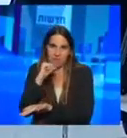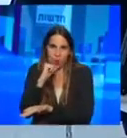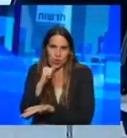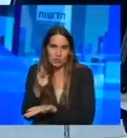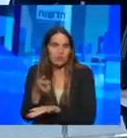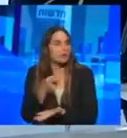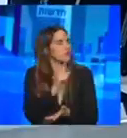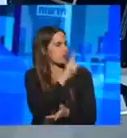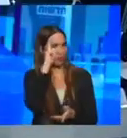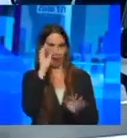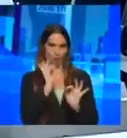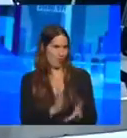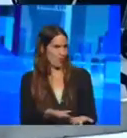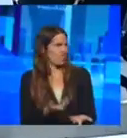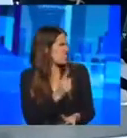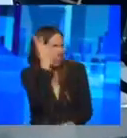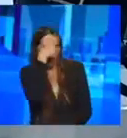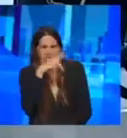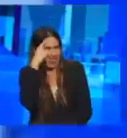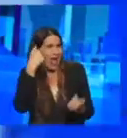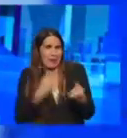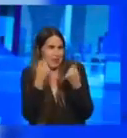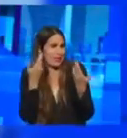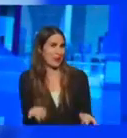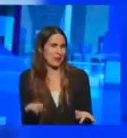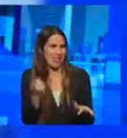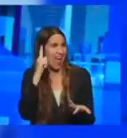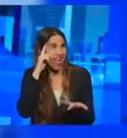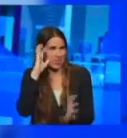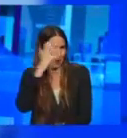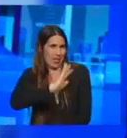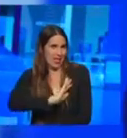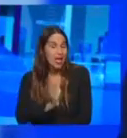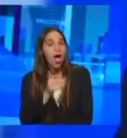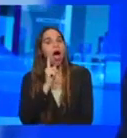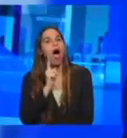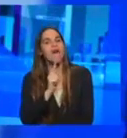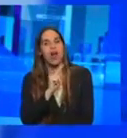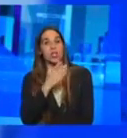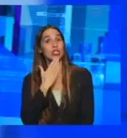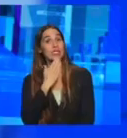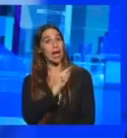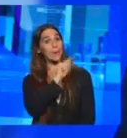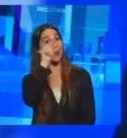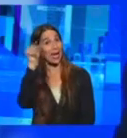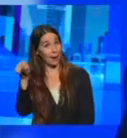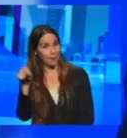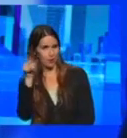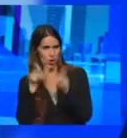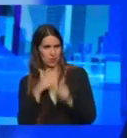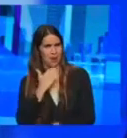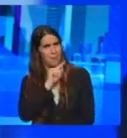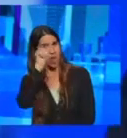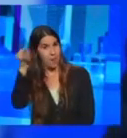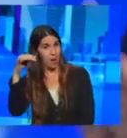זאת אנומליה. לא, זה בלתי מובן, זה אבסורד לגמרי, זה דבר רזוי לגמרי. אבל כשמגיעים ישראלים לשם, וחלקם יכול מאוד